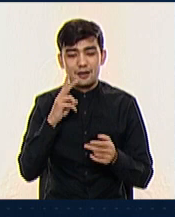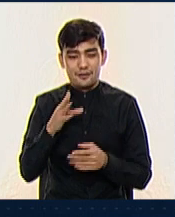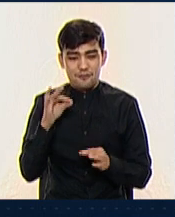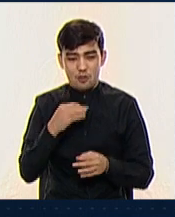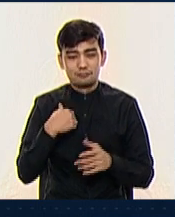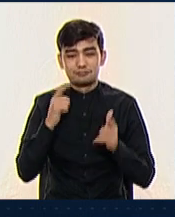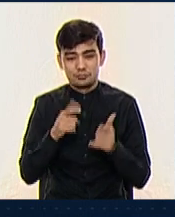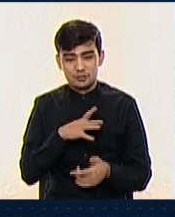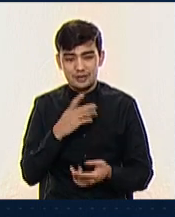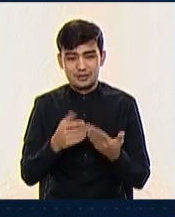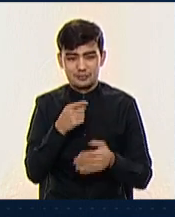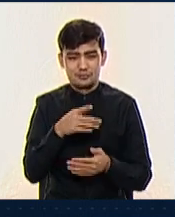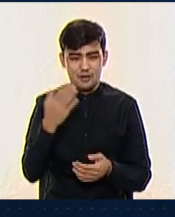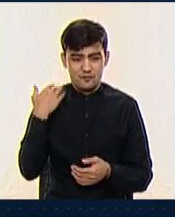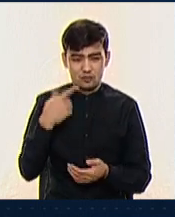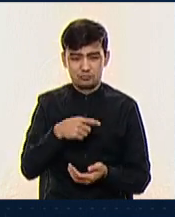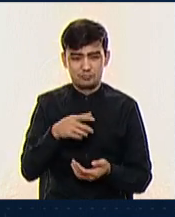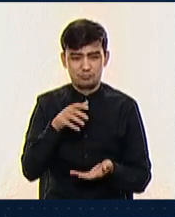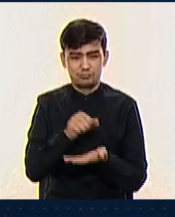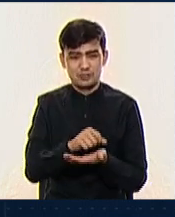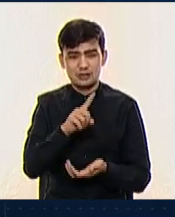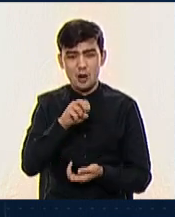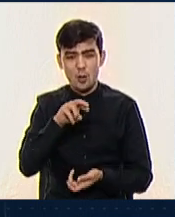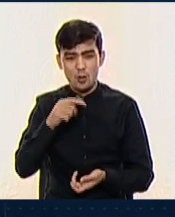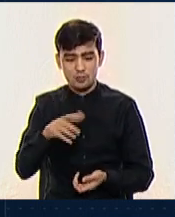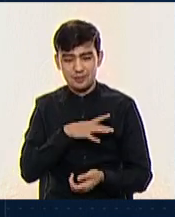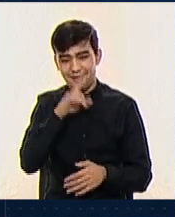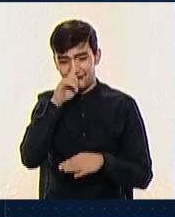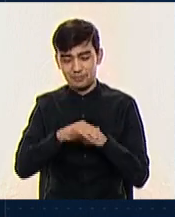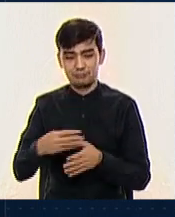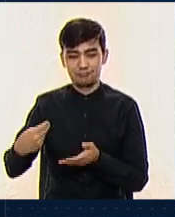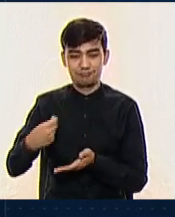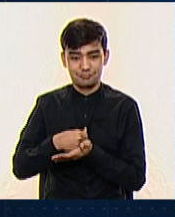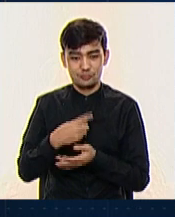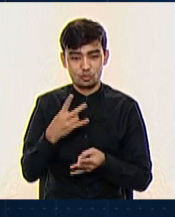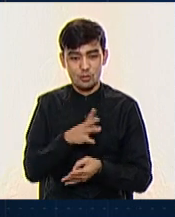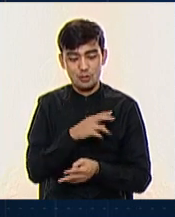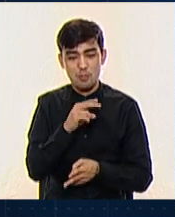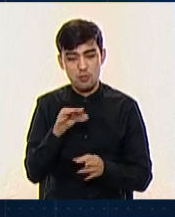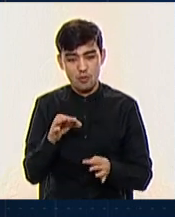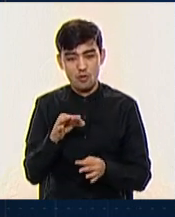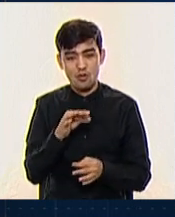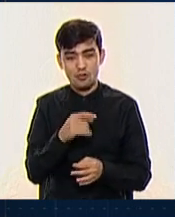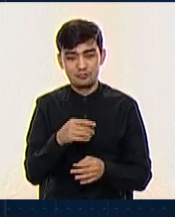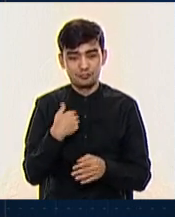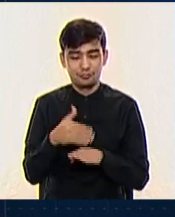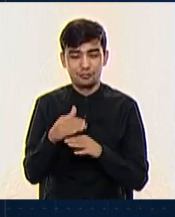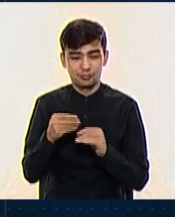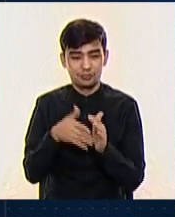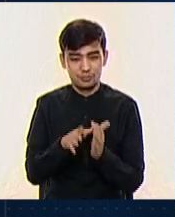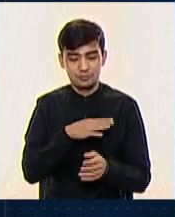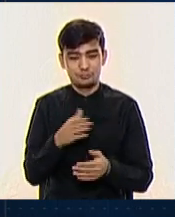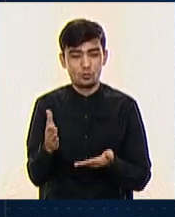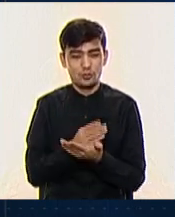она была под арестом изначально. Акимат должен был выплатить мне деньги по затраты по